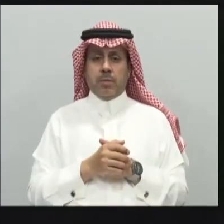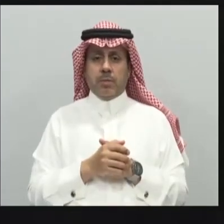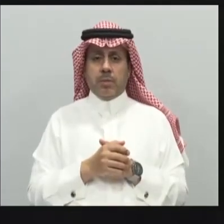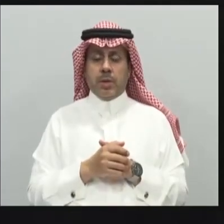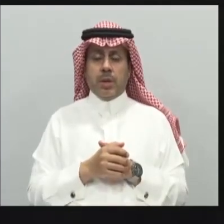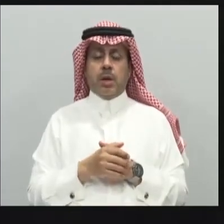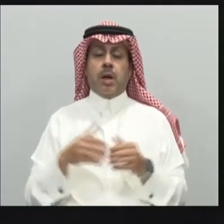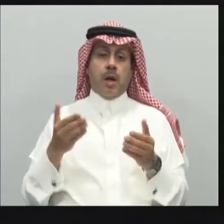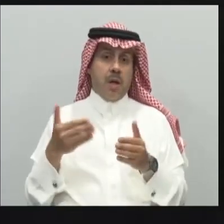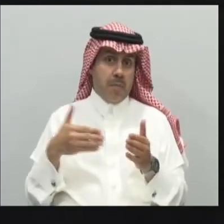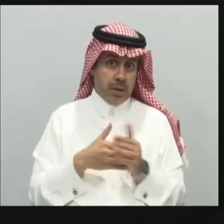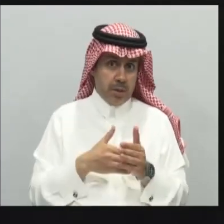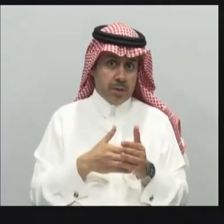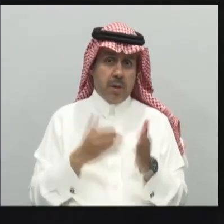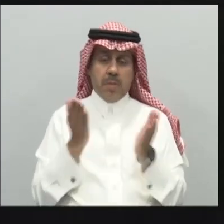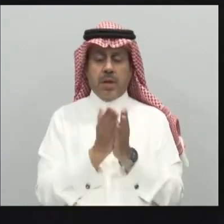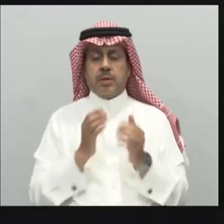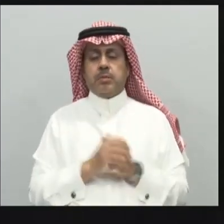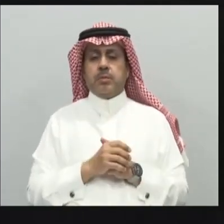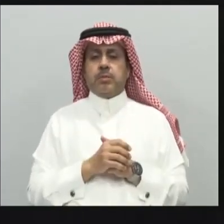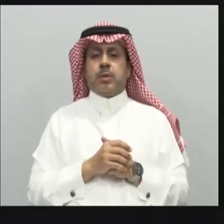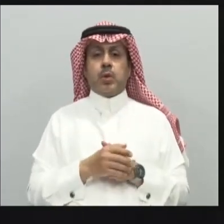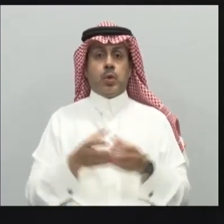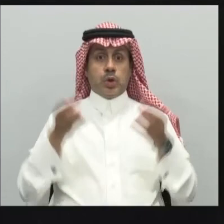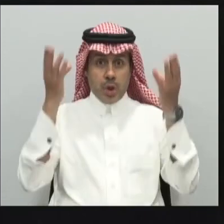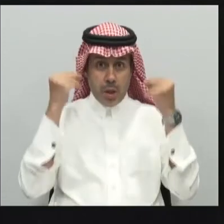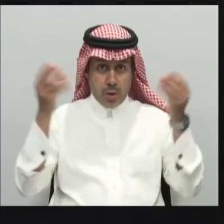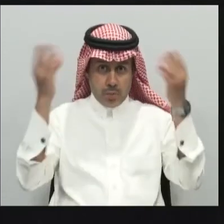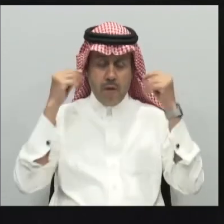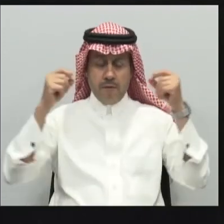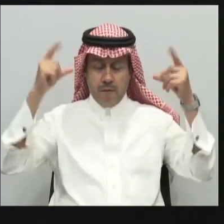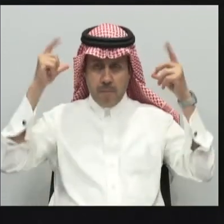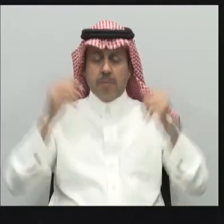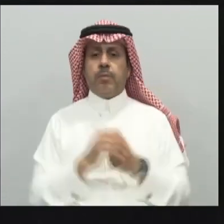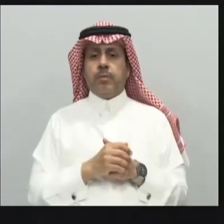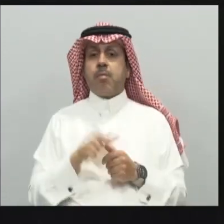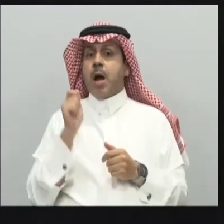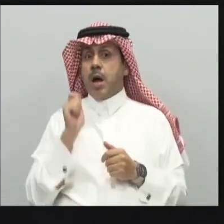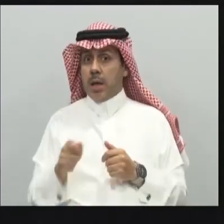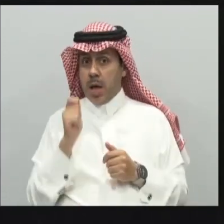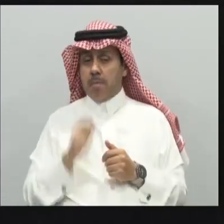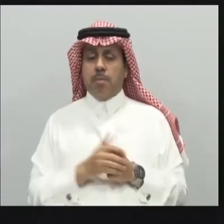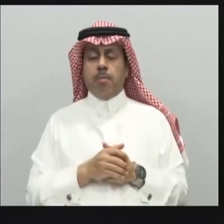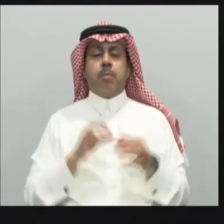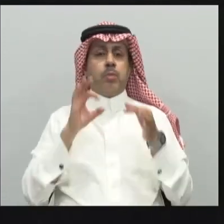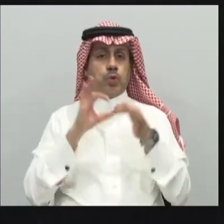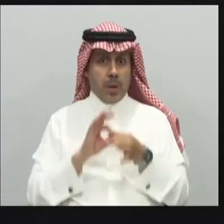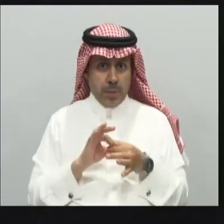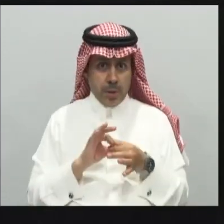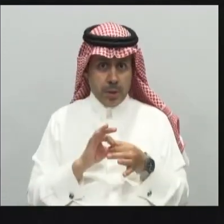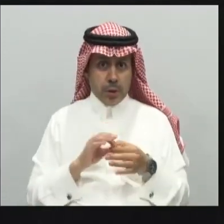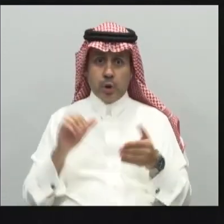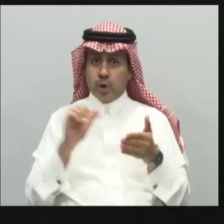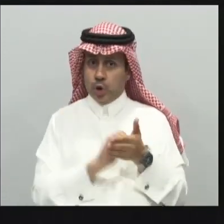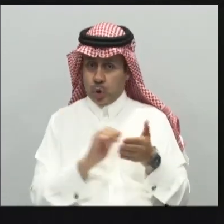ايها الطلاب الطالبات بهذا الدرس وقد اتينا بحمد الله تعالى على احكام متعلقه بهذا